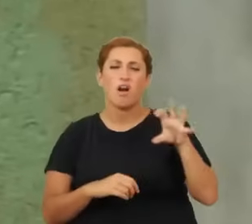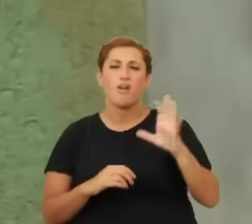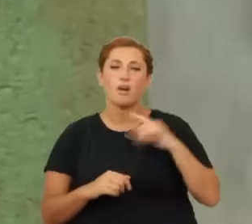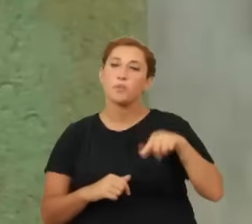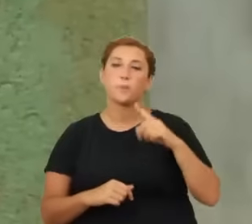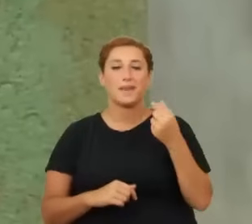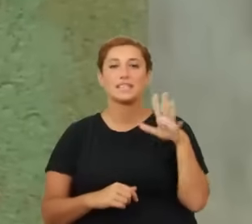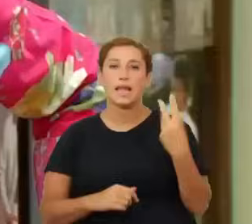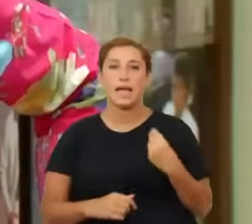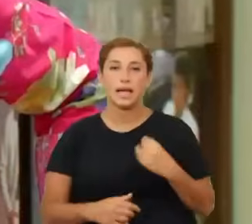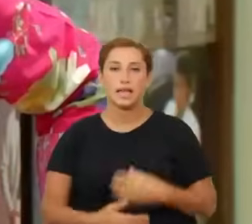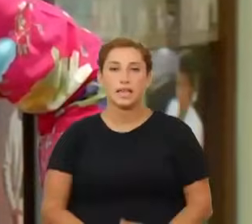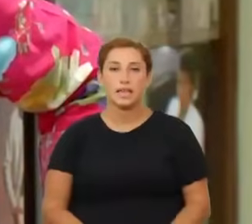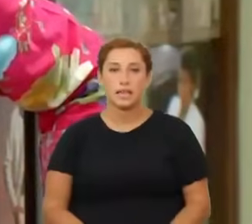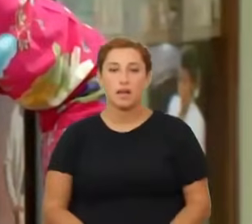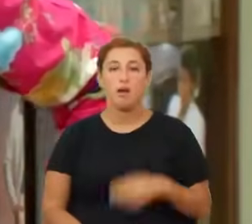ama bugün biraz daha iyi.